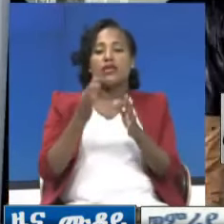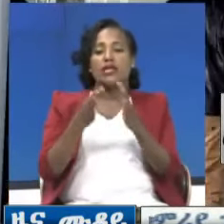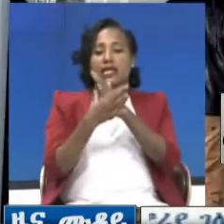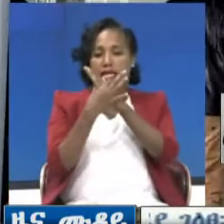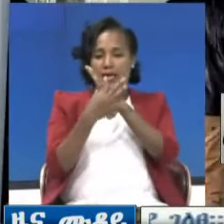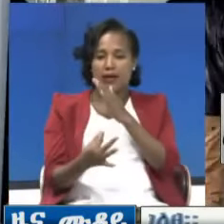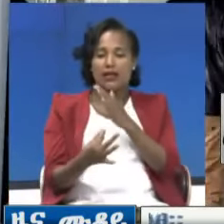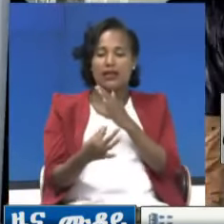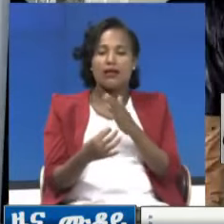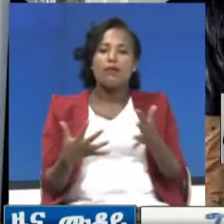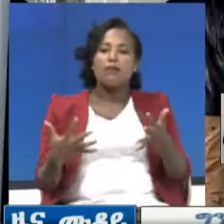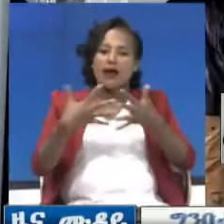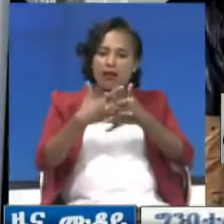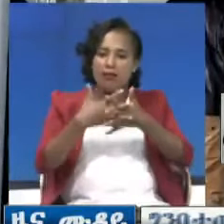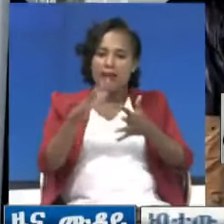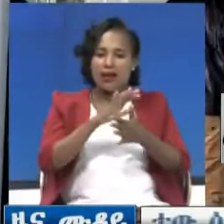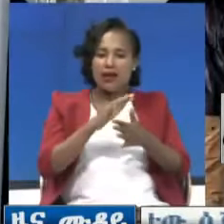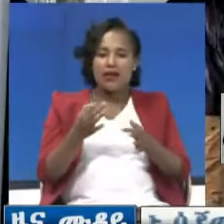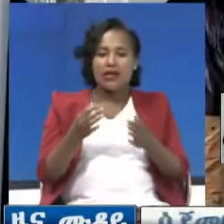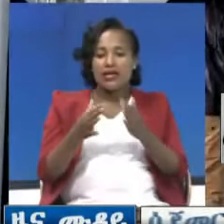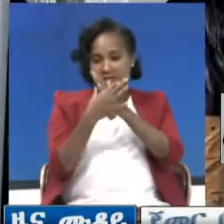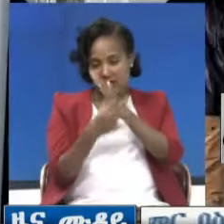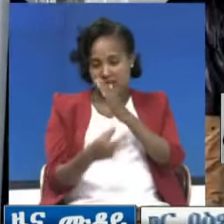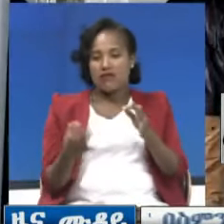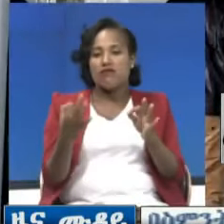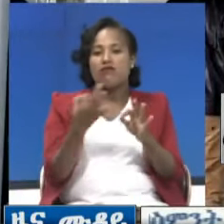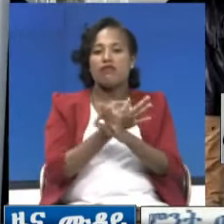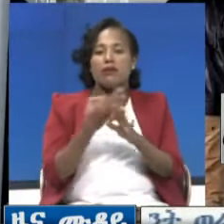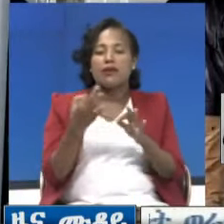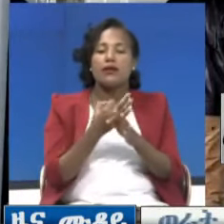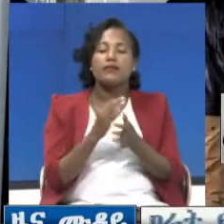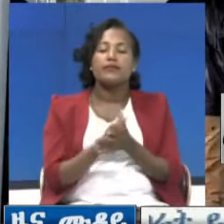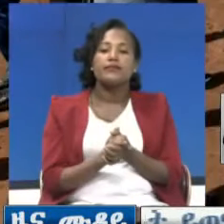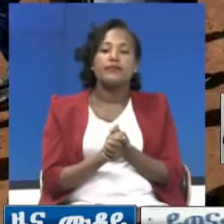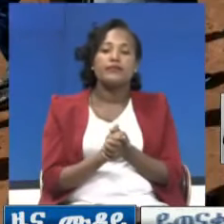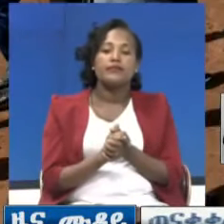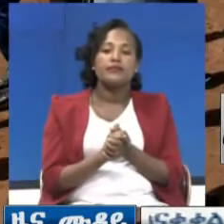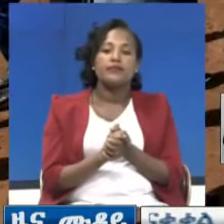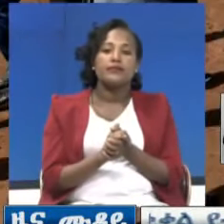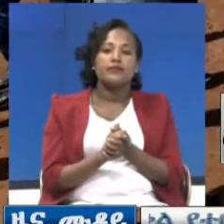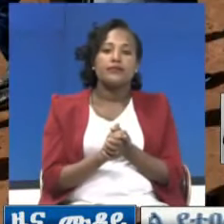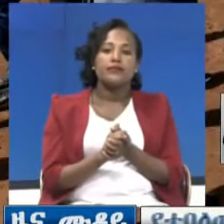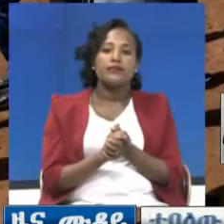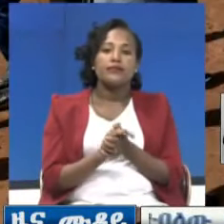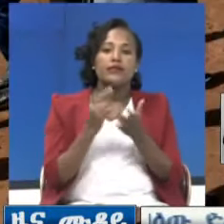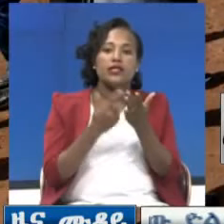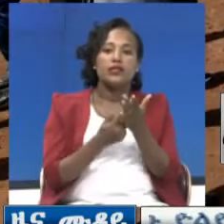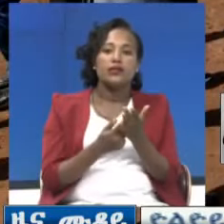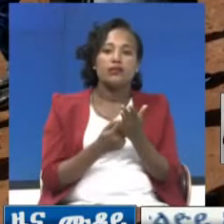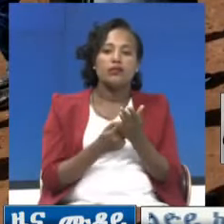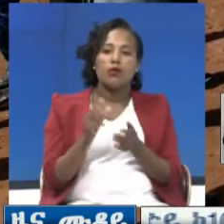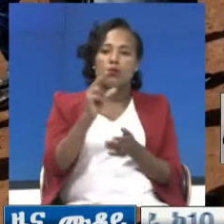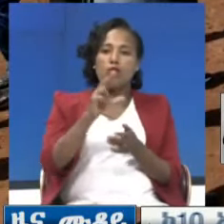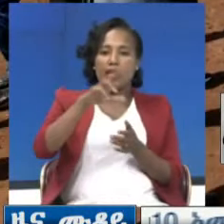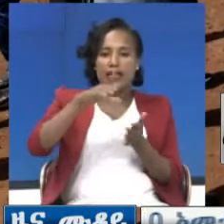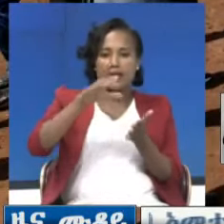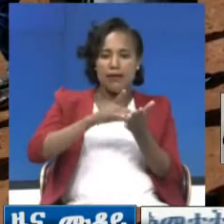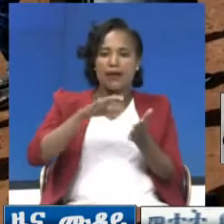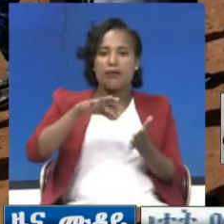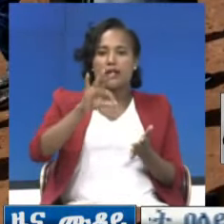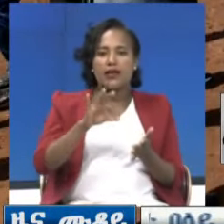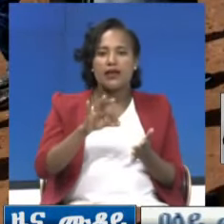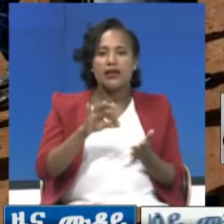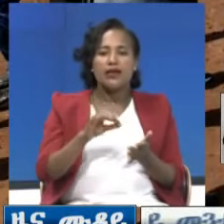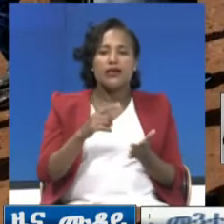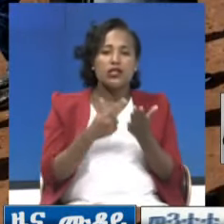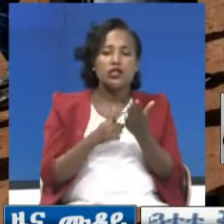እህልና ማቀነባበሪያና የዘይት ፋብሪካ እንዲሁም ሪችላንድ የዘይት ፋብሪካ አለ በዚሁ በቡሬ ከተማ የሚገኝ።